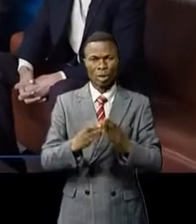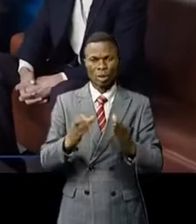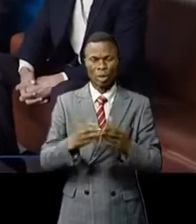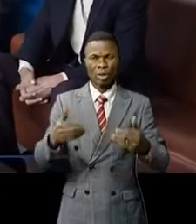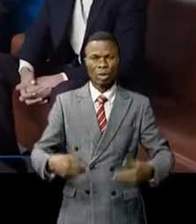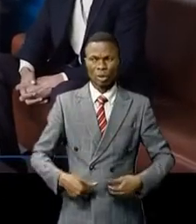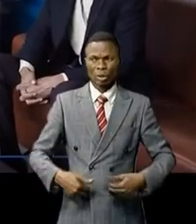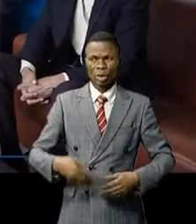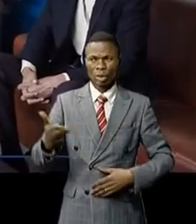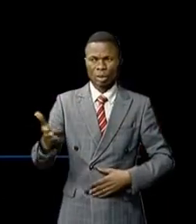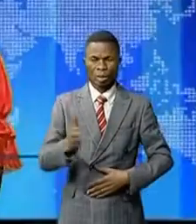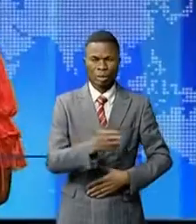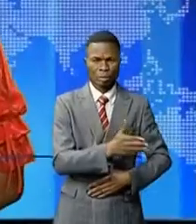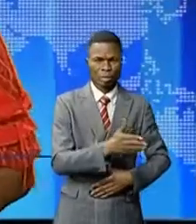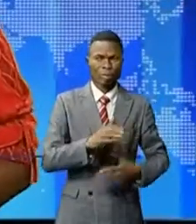GED.